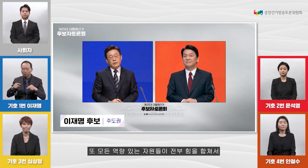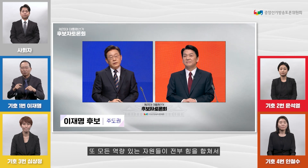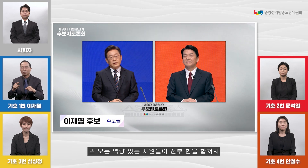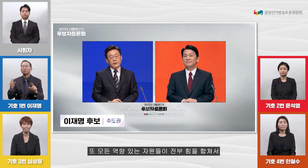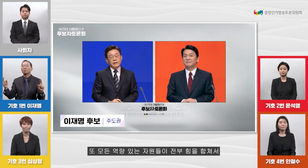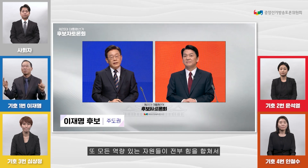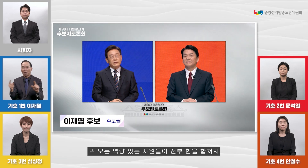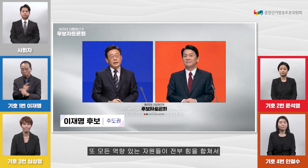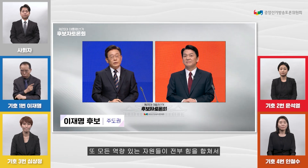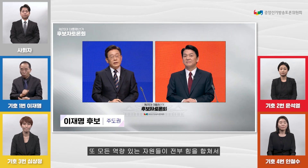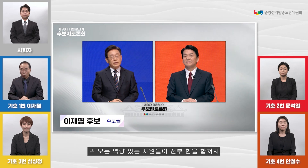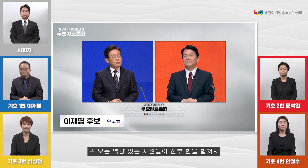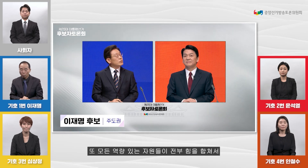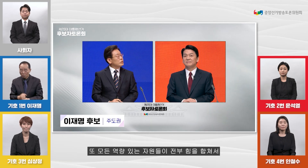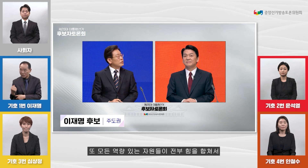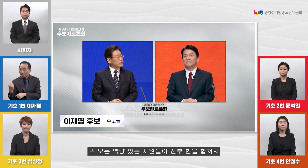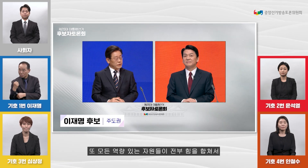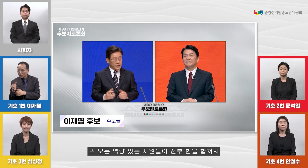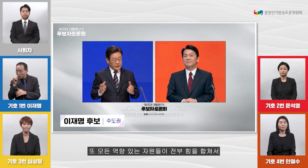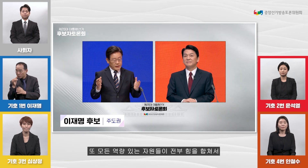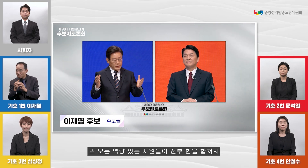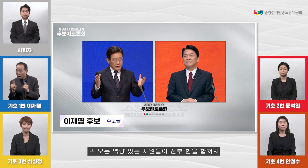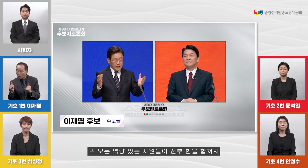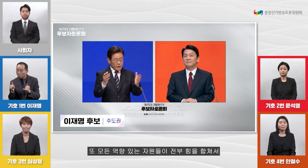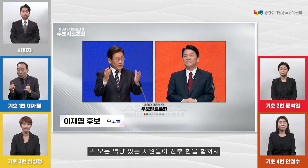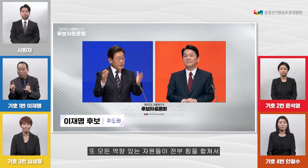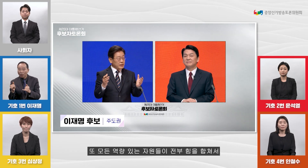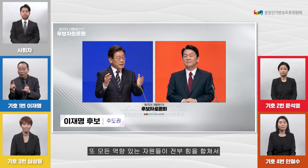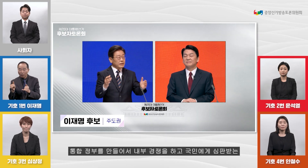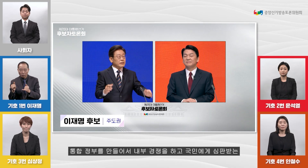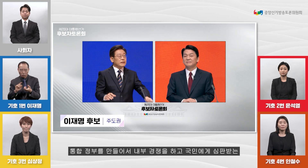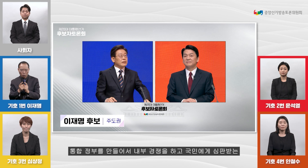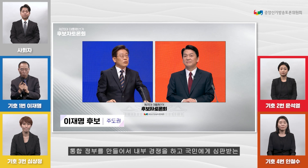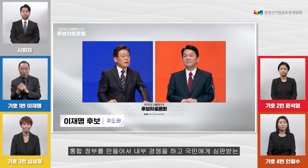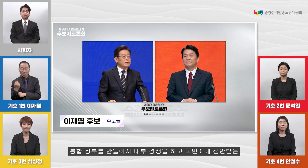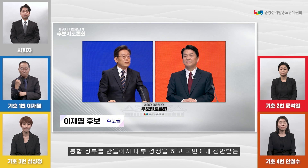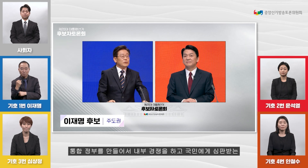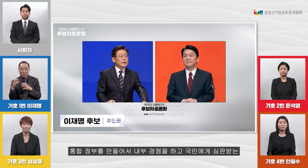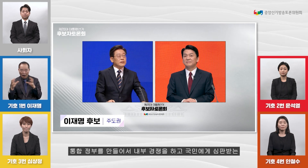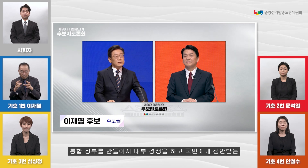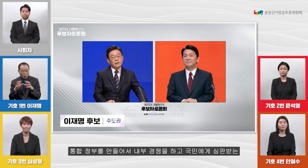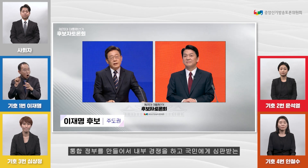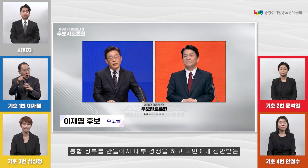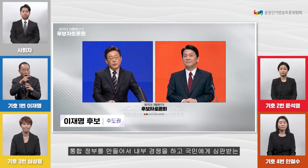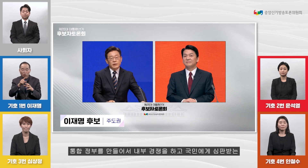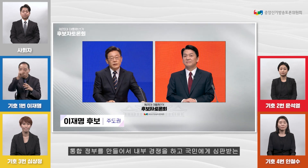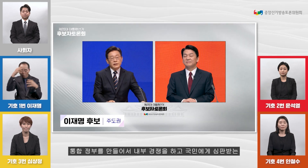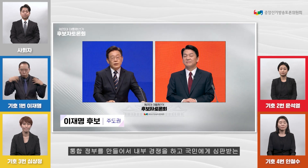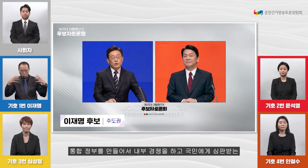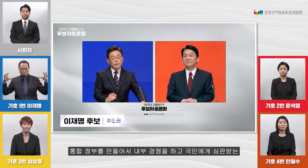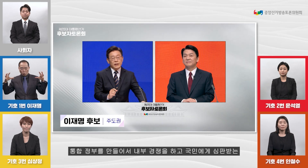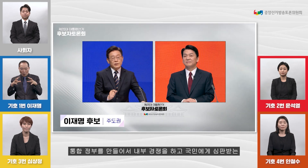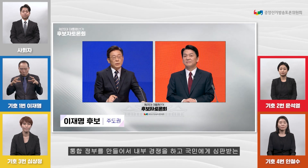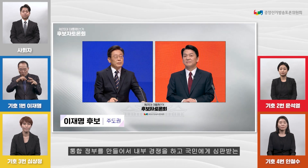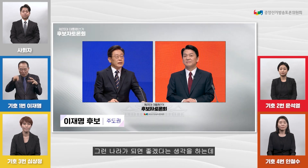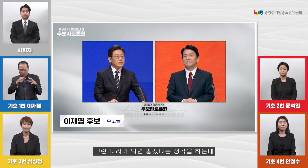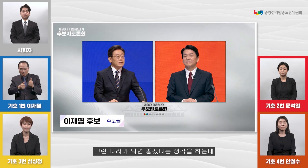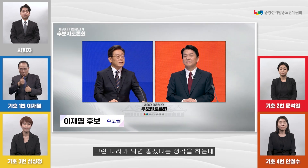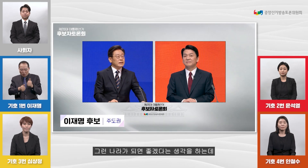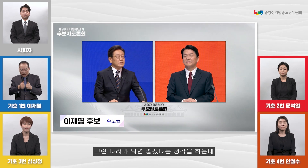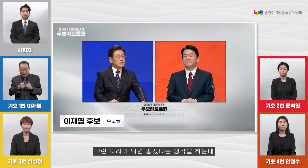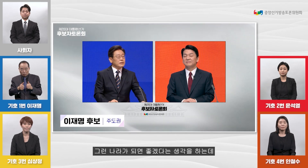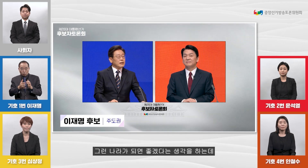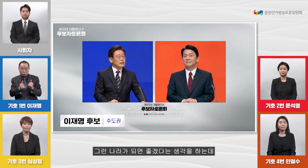모든 역량 있는 자원들이 전부 이렇게 힘을 합쳐서 통합정부를 만들어서 내부 경쟁을 하고 국민에게